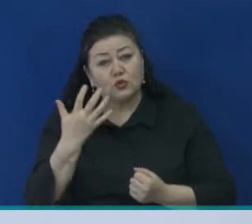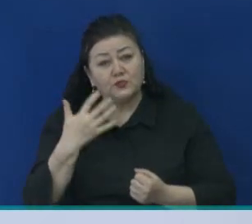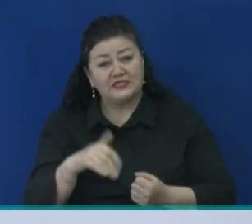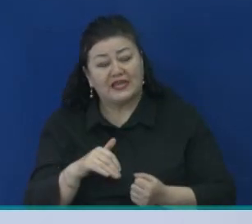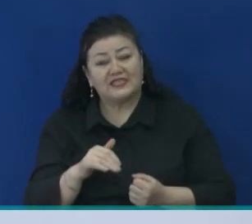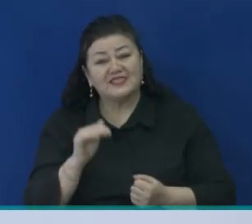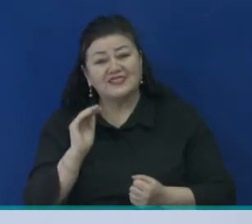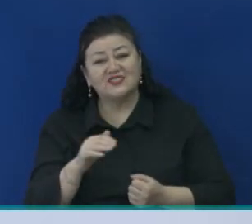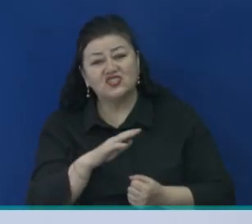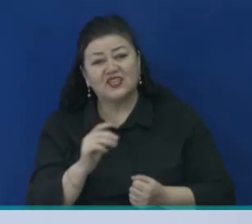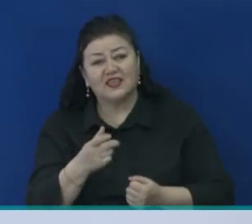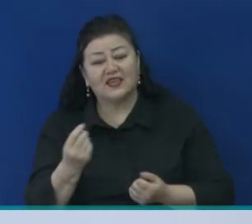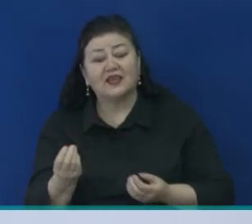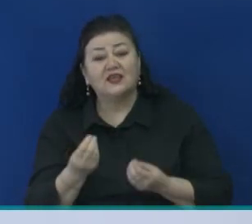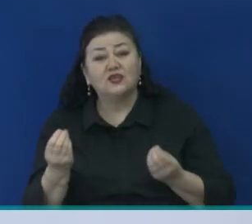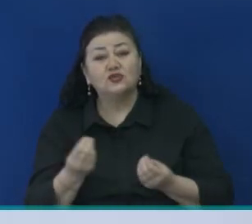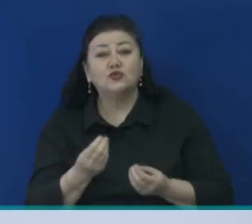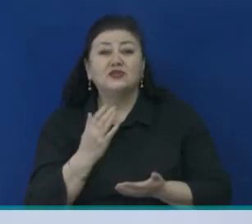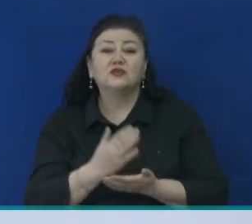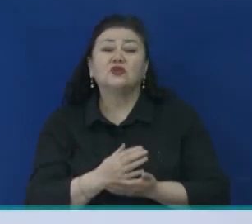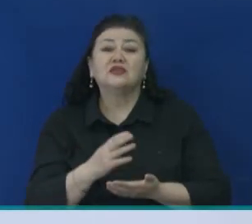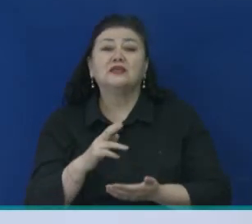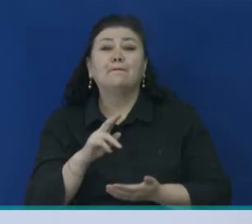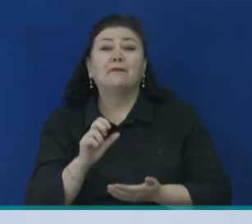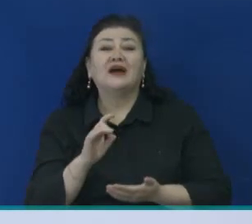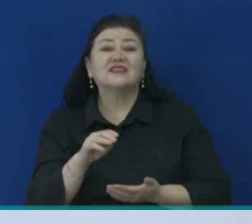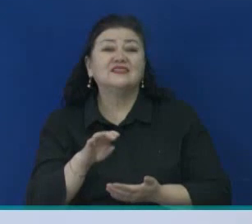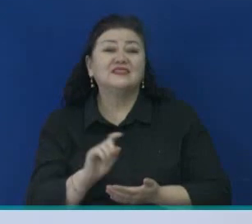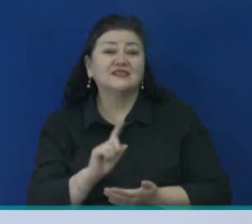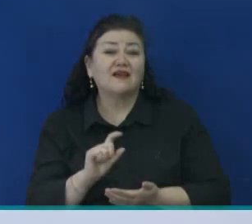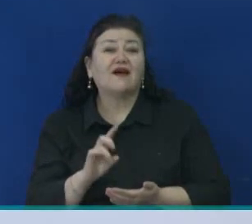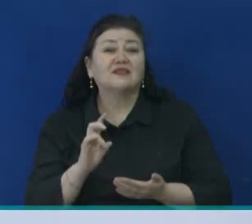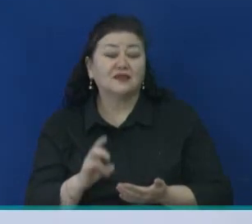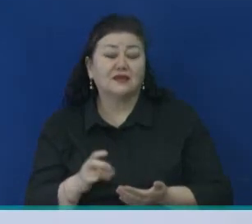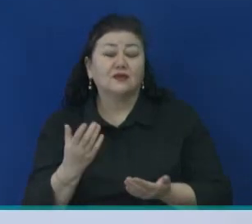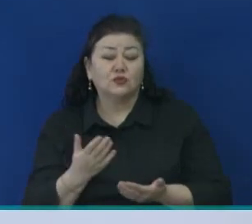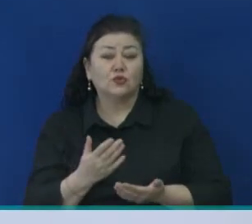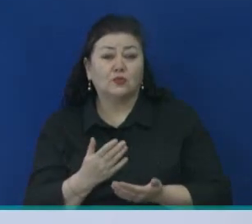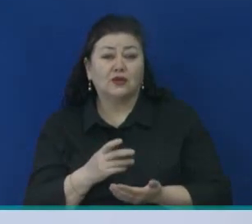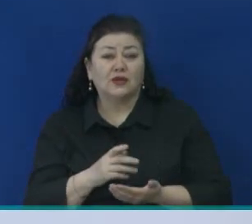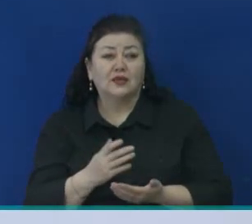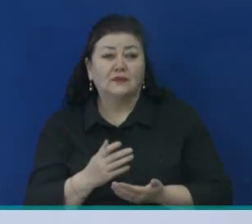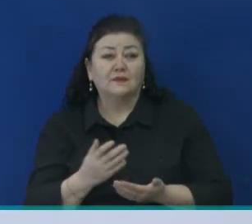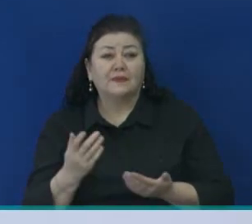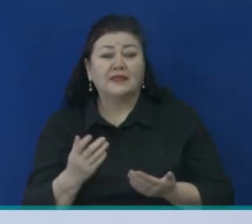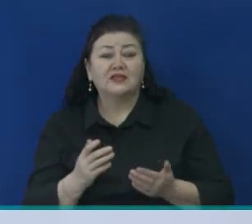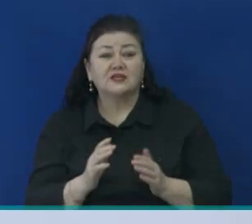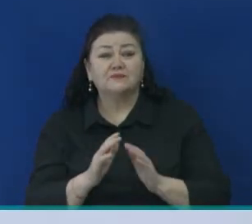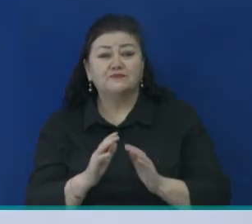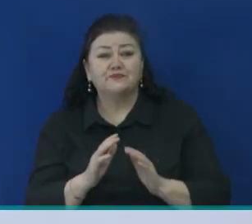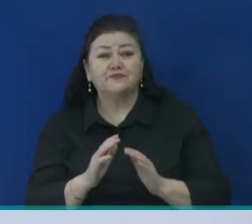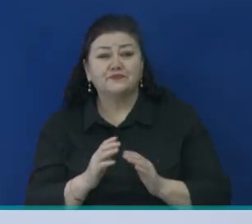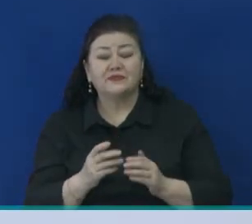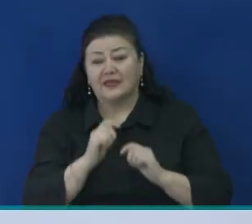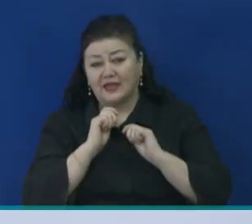партизанның жерасты қызметкерінің Ленинградты қорғағаны үшін медалімен немесе қоршаудағы Ленинград тұрғынына